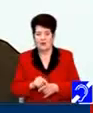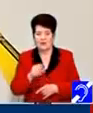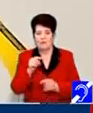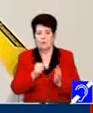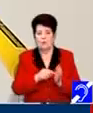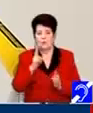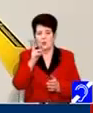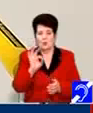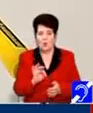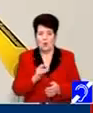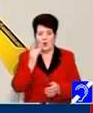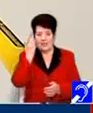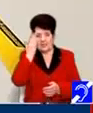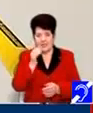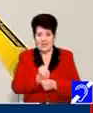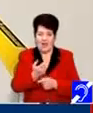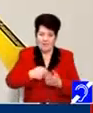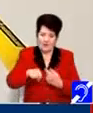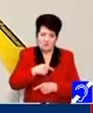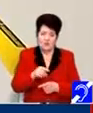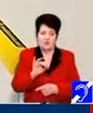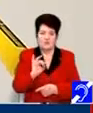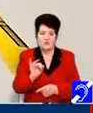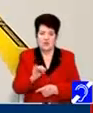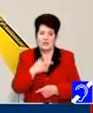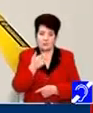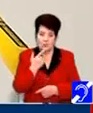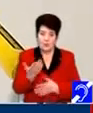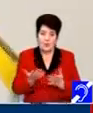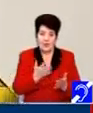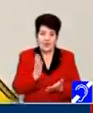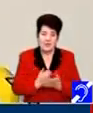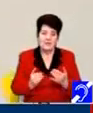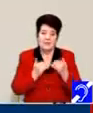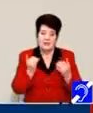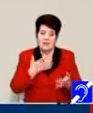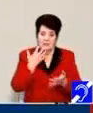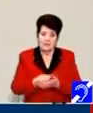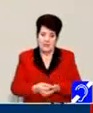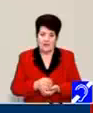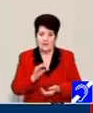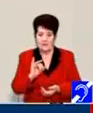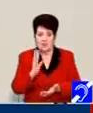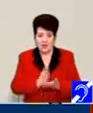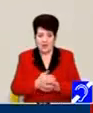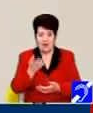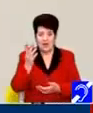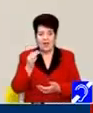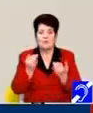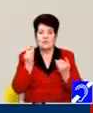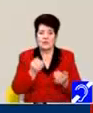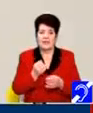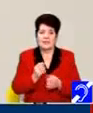www.appfactory.co. Tânăr care are o idee de afacere și care, eu aș spune, care este dedicat ideii sale și are un interes să dezvolte